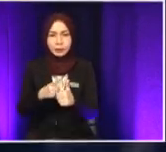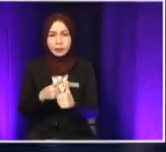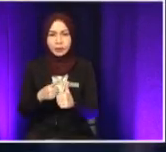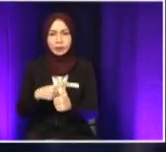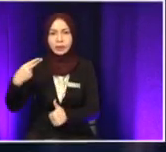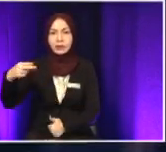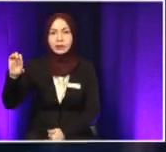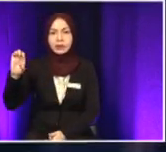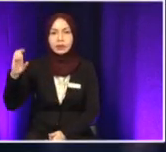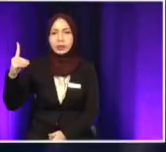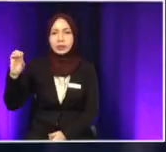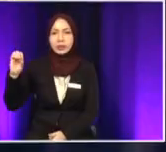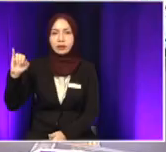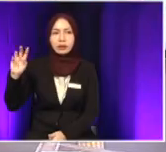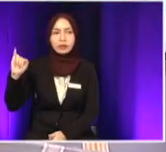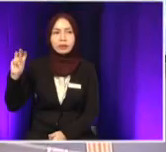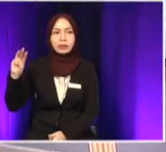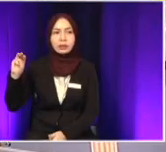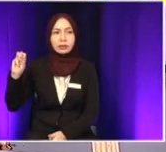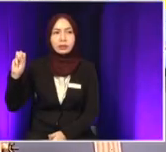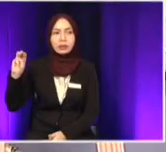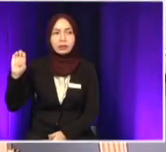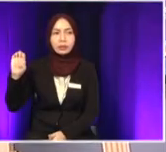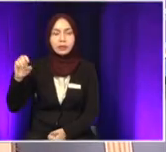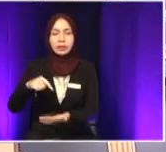yaitu pengaruh media massa